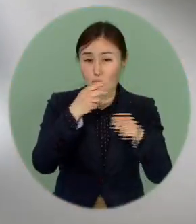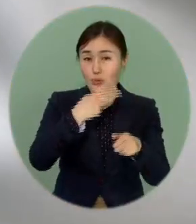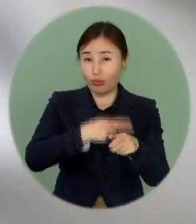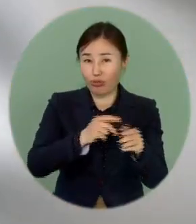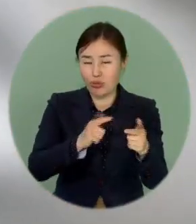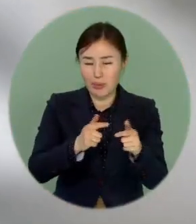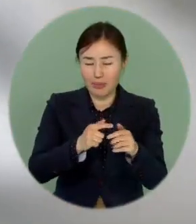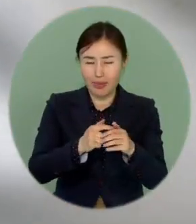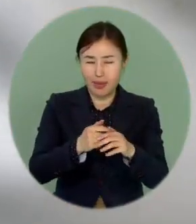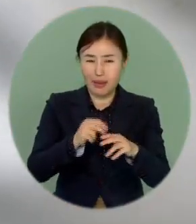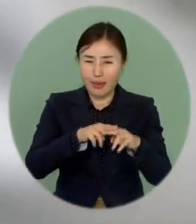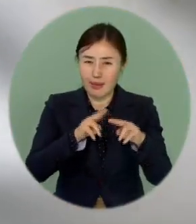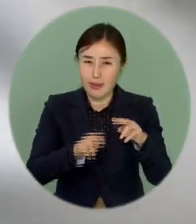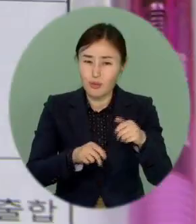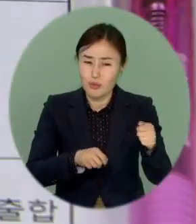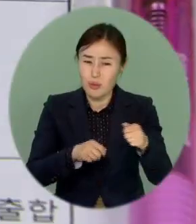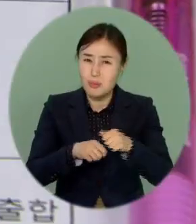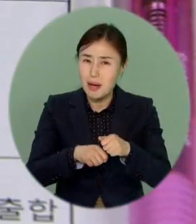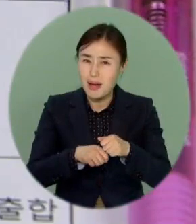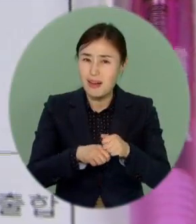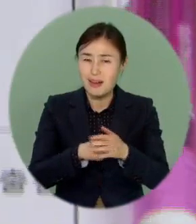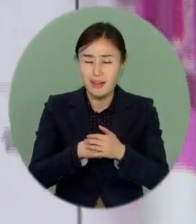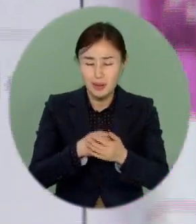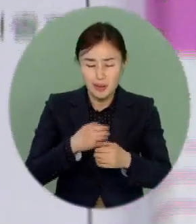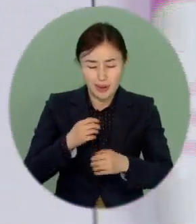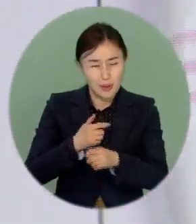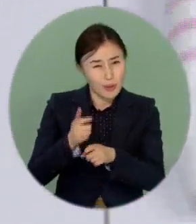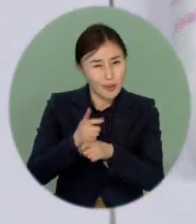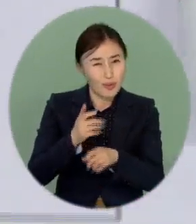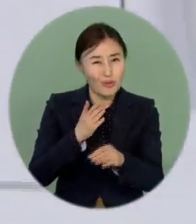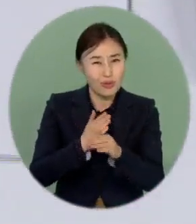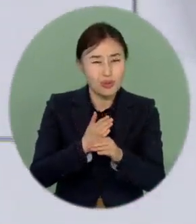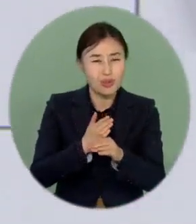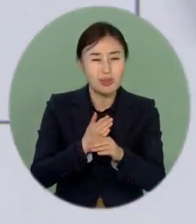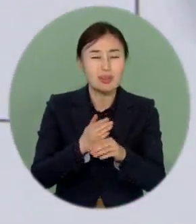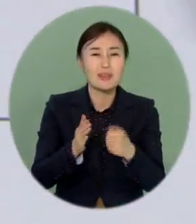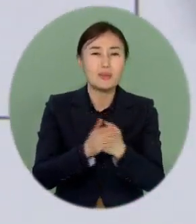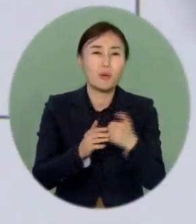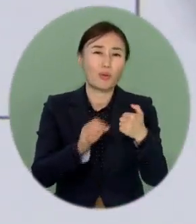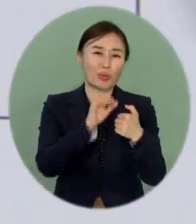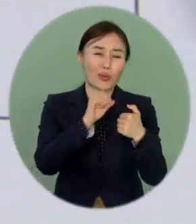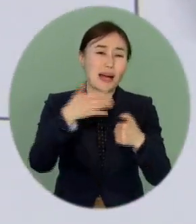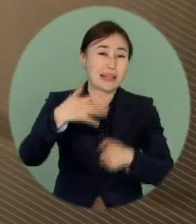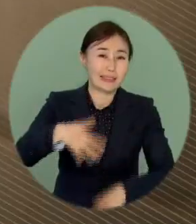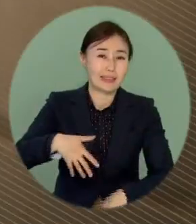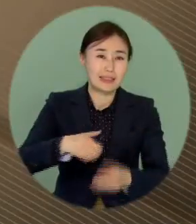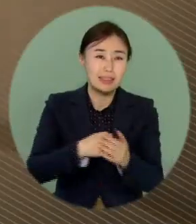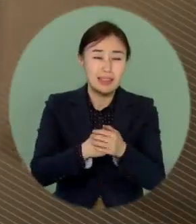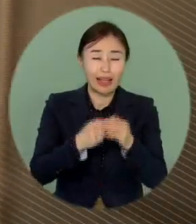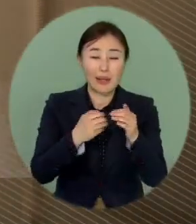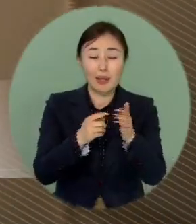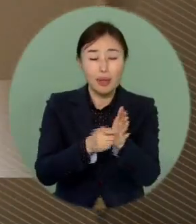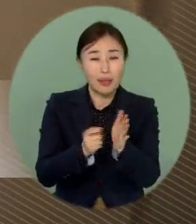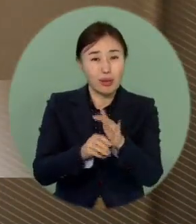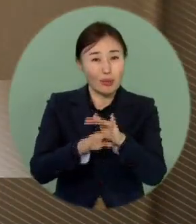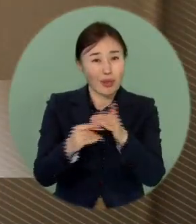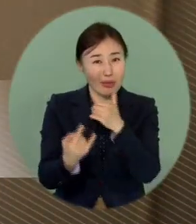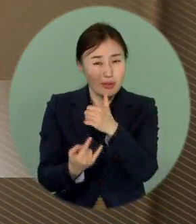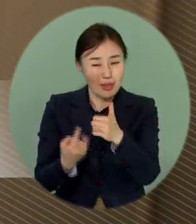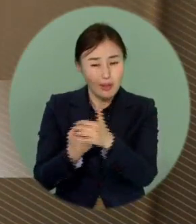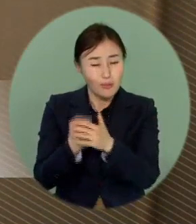제출을 고심하면서 아직 사직서 제출 비율이 절반을 넘진 않았습니다. 하지만 각 대학 비대위가 진행한